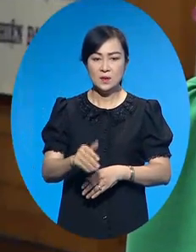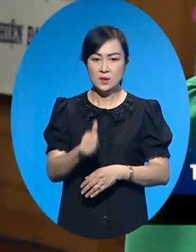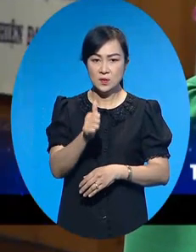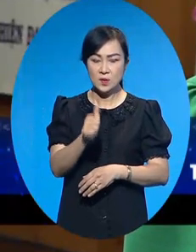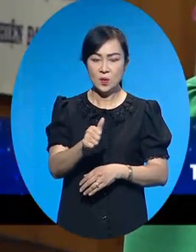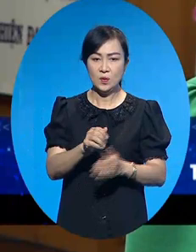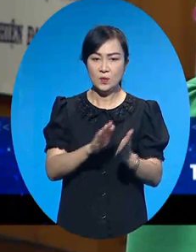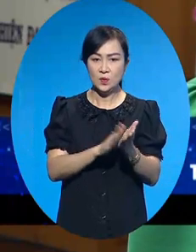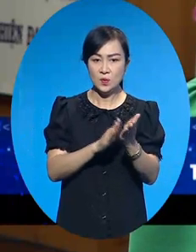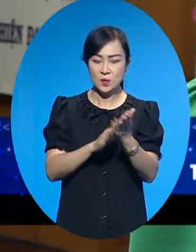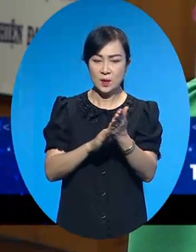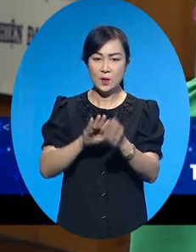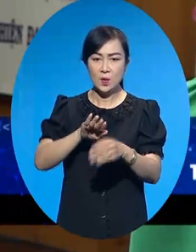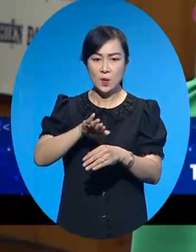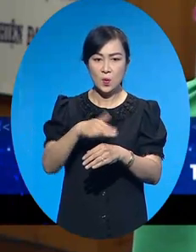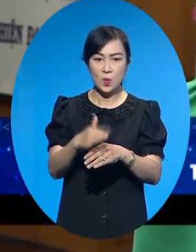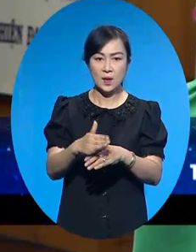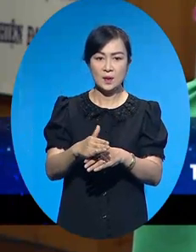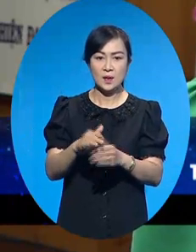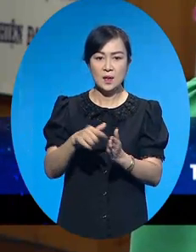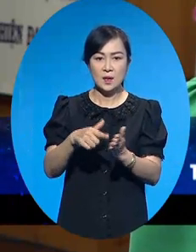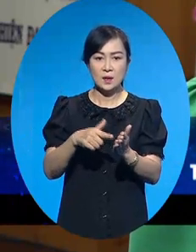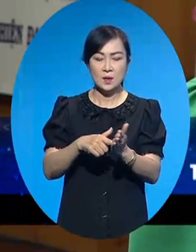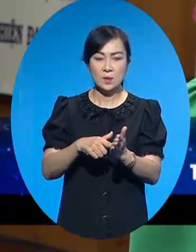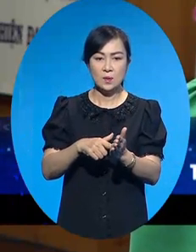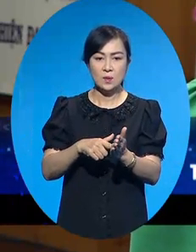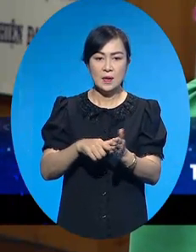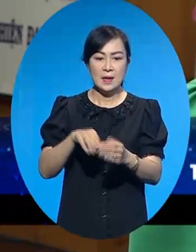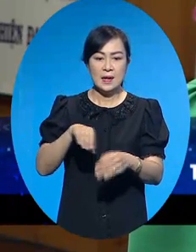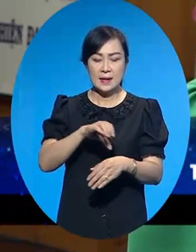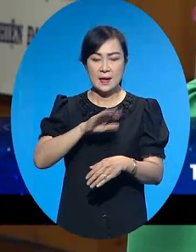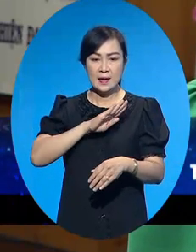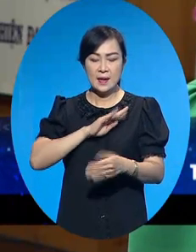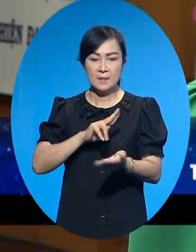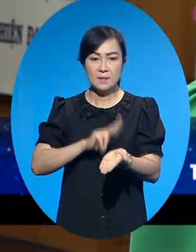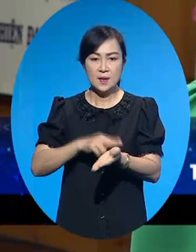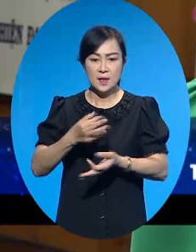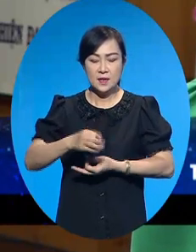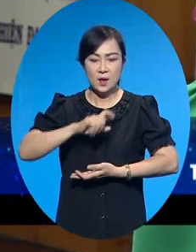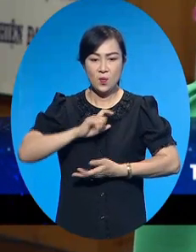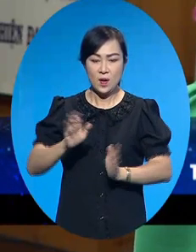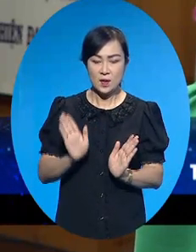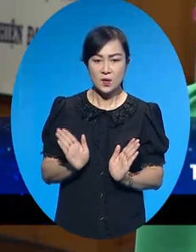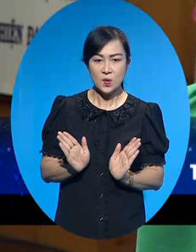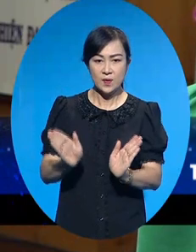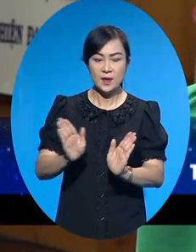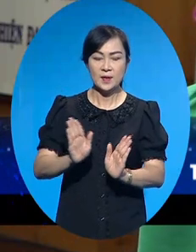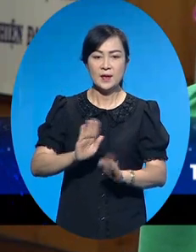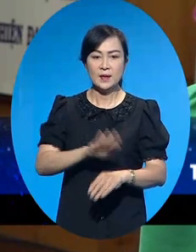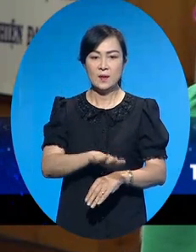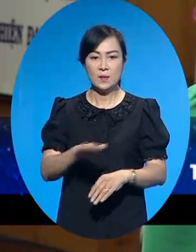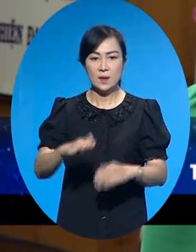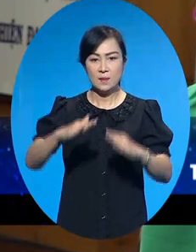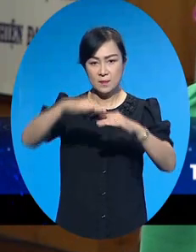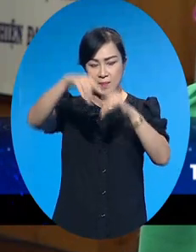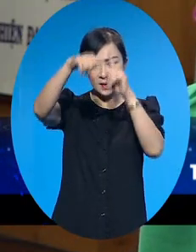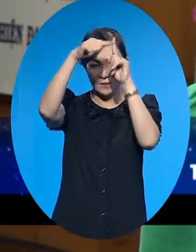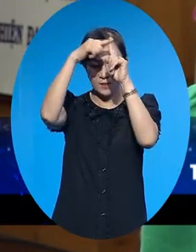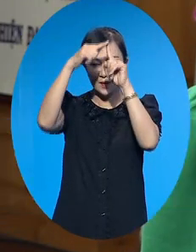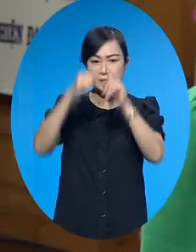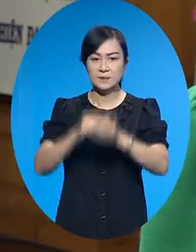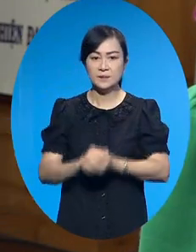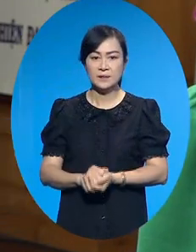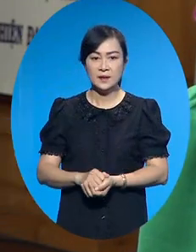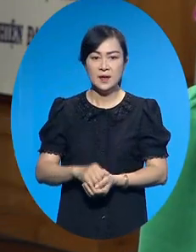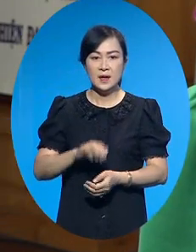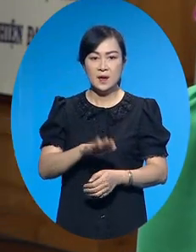học sinh xuất sắc hoặc là những cái lúc mà các cháu đau ốm đột xuất và đến trao quà động viên cho các cháu tại bệnh viện hoặc những chặng lúc